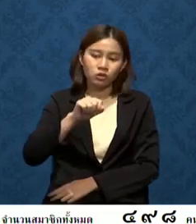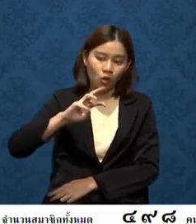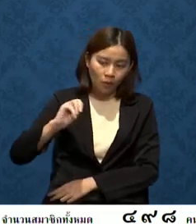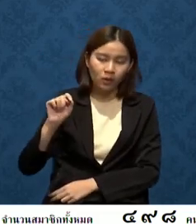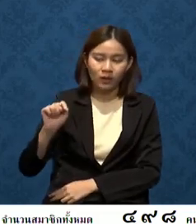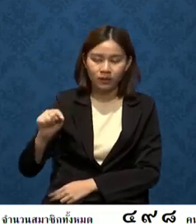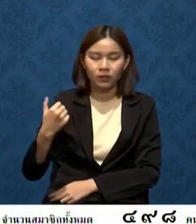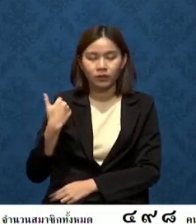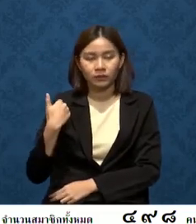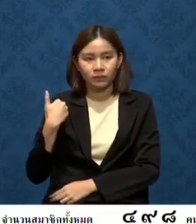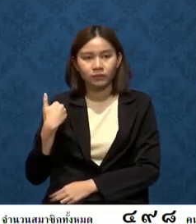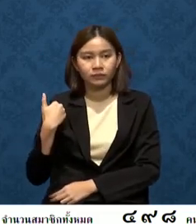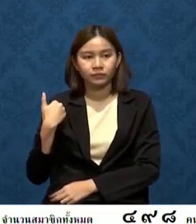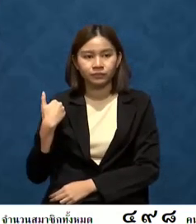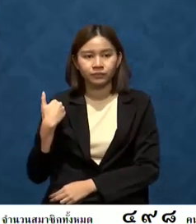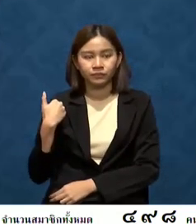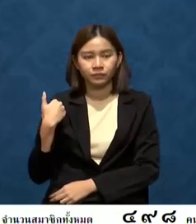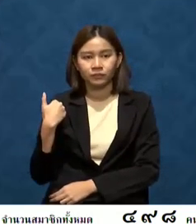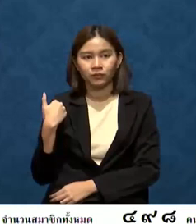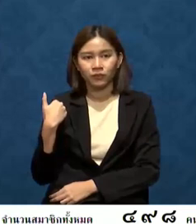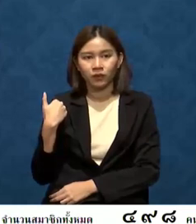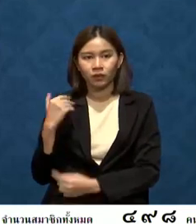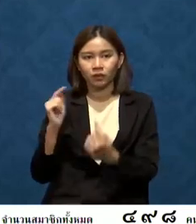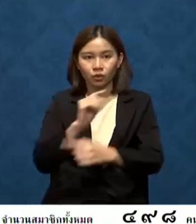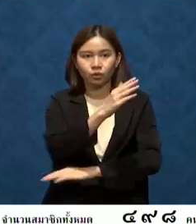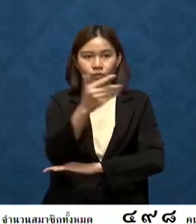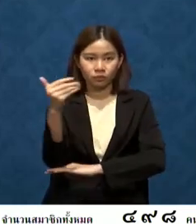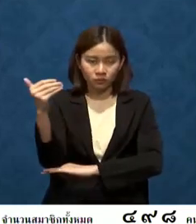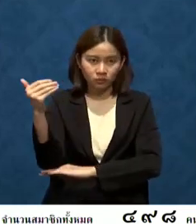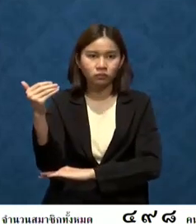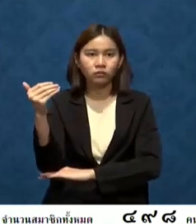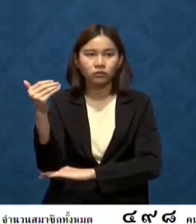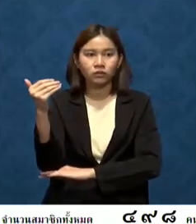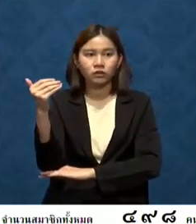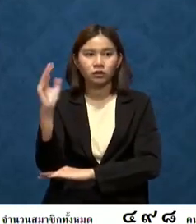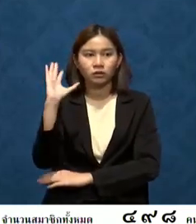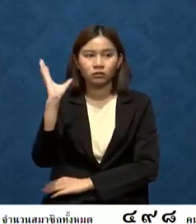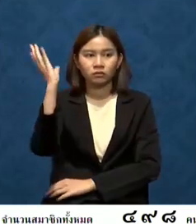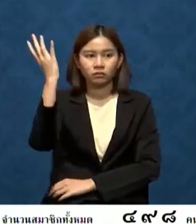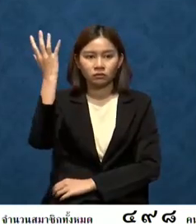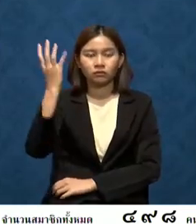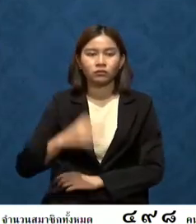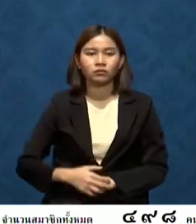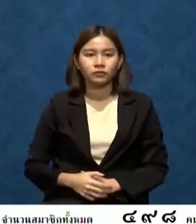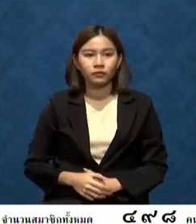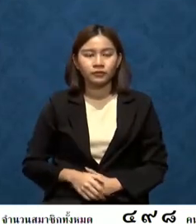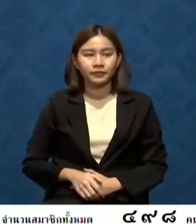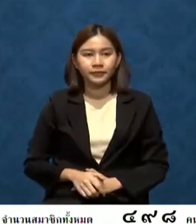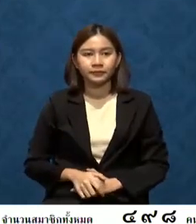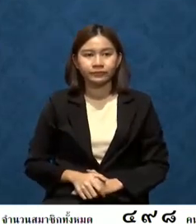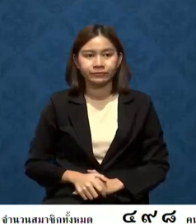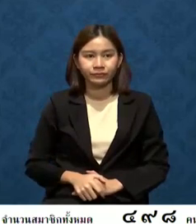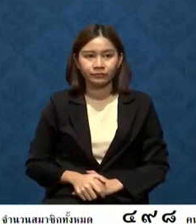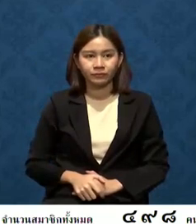ณีที่เหล่านี้กับนานาชาตินะกับอันเป็นสากลเนี่ยนะครับ